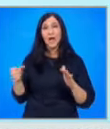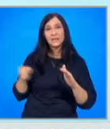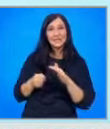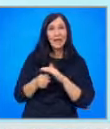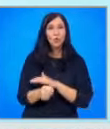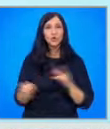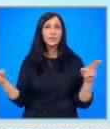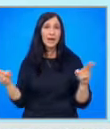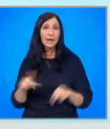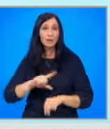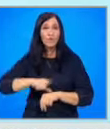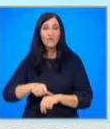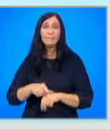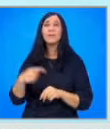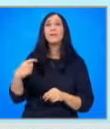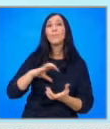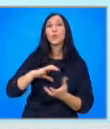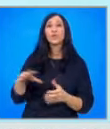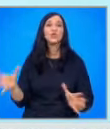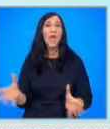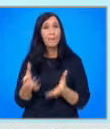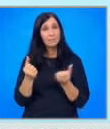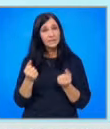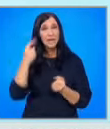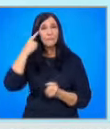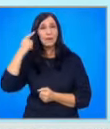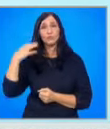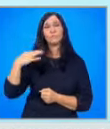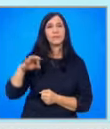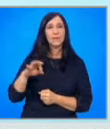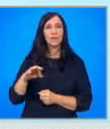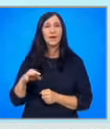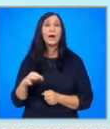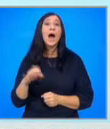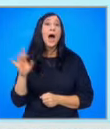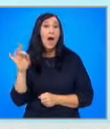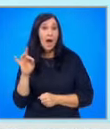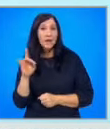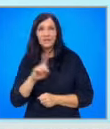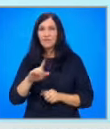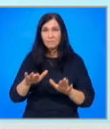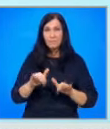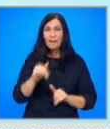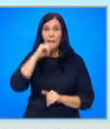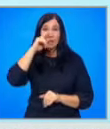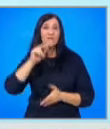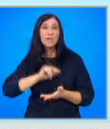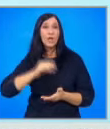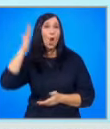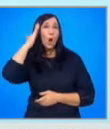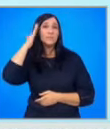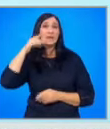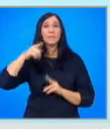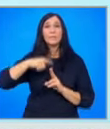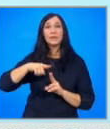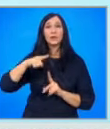на кратковременни конюнктурни политически амбиции, е позицията на президента. Румен Радев не приема главен комисар Петър